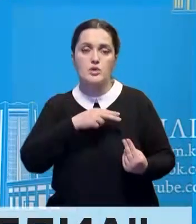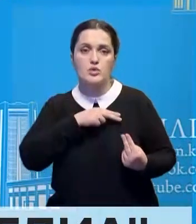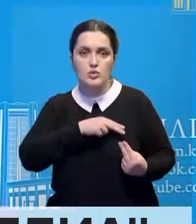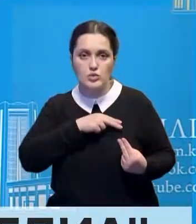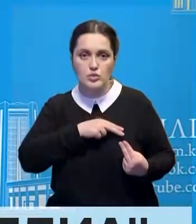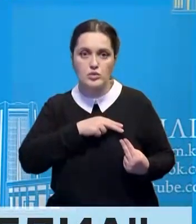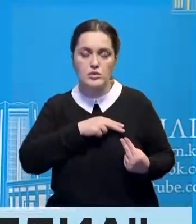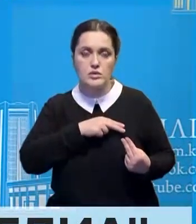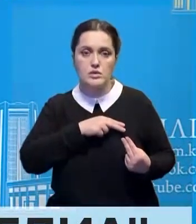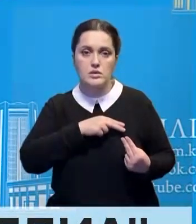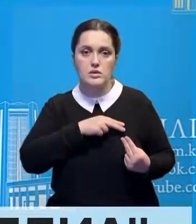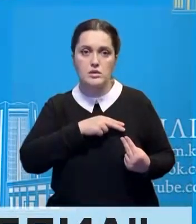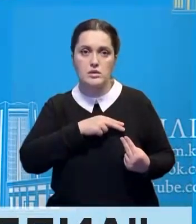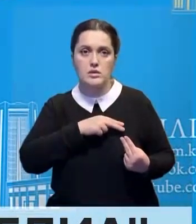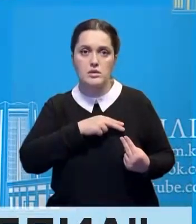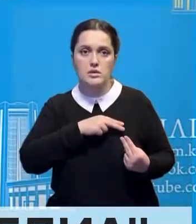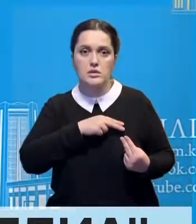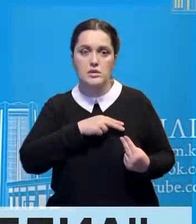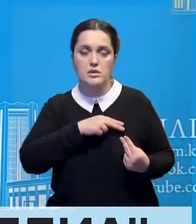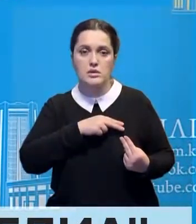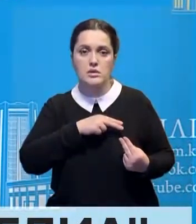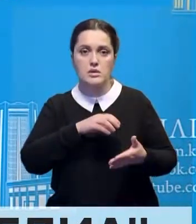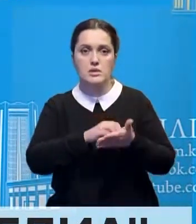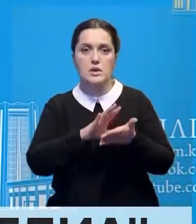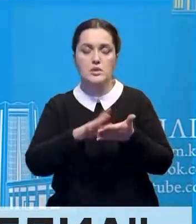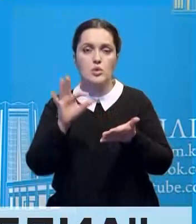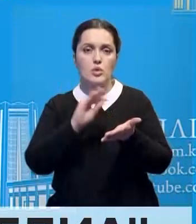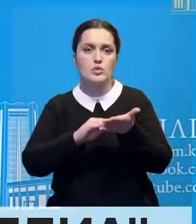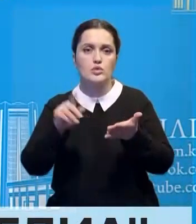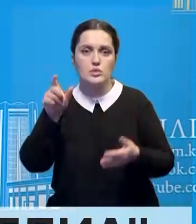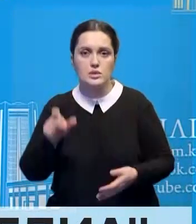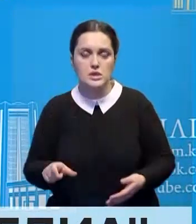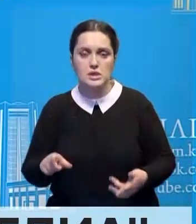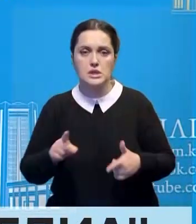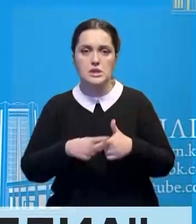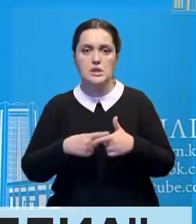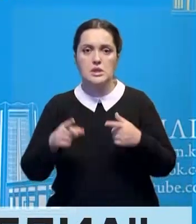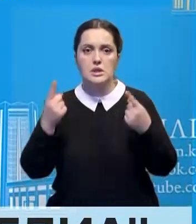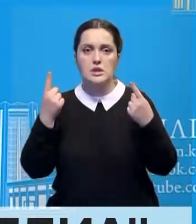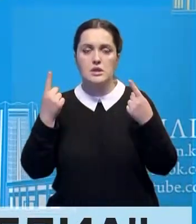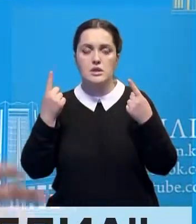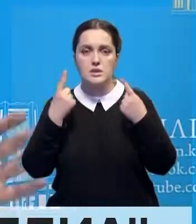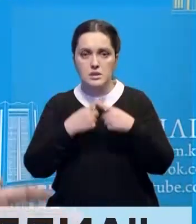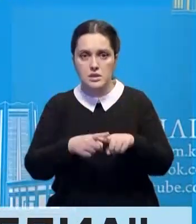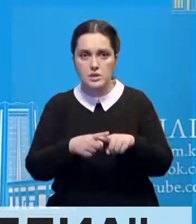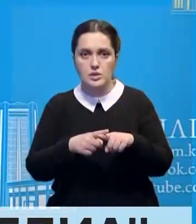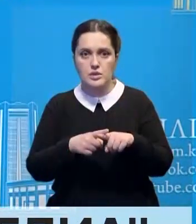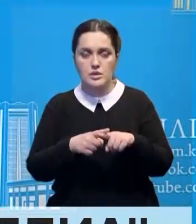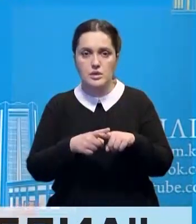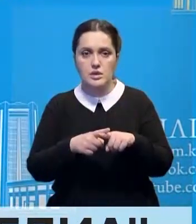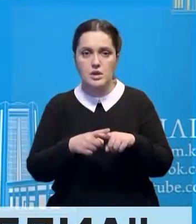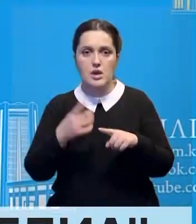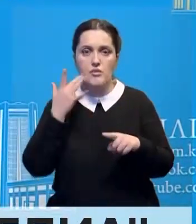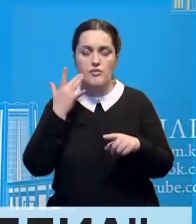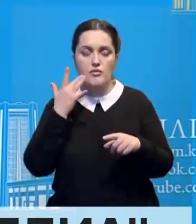вы вот данные о журналисте или же данные о технических средствах, да, все